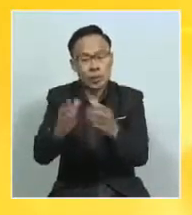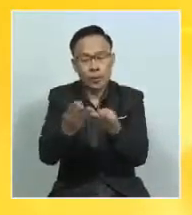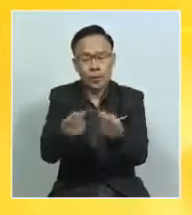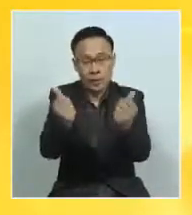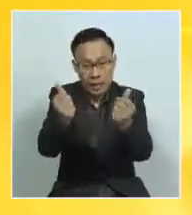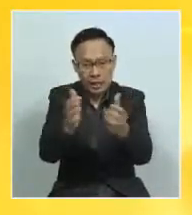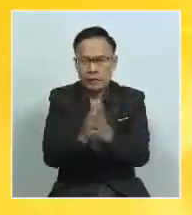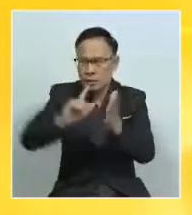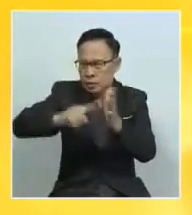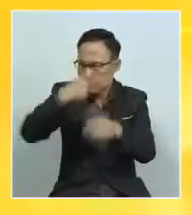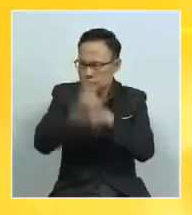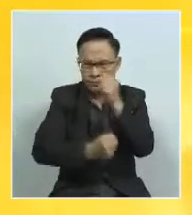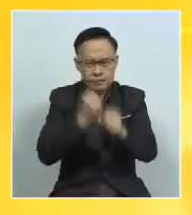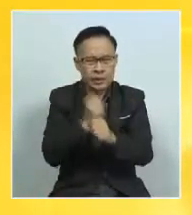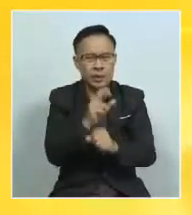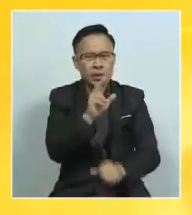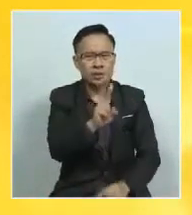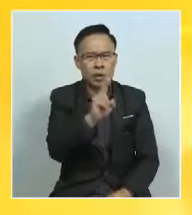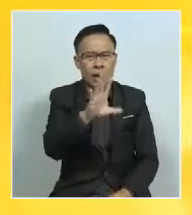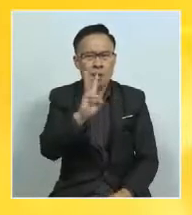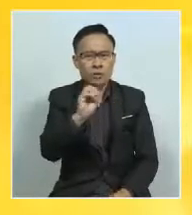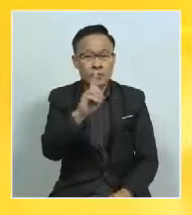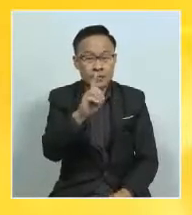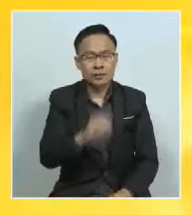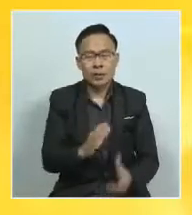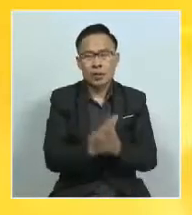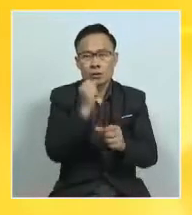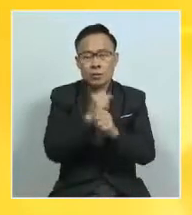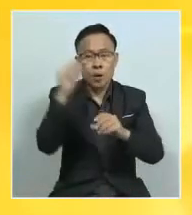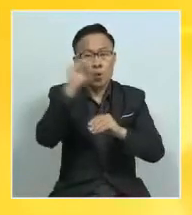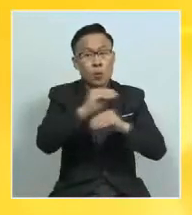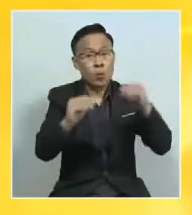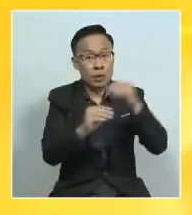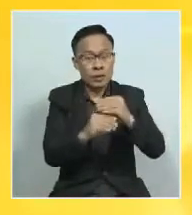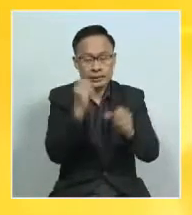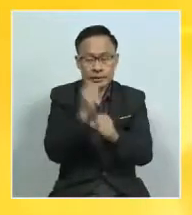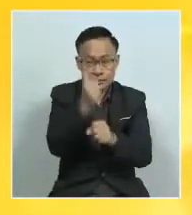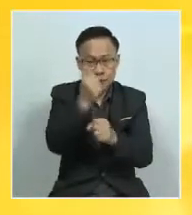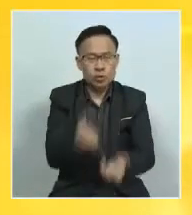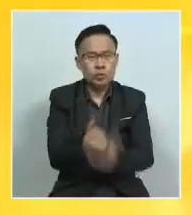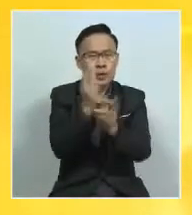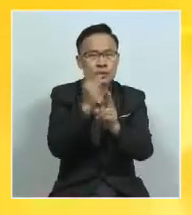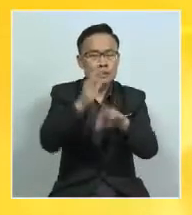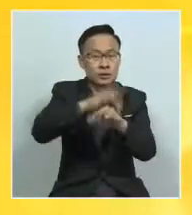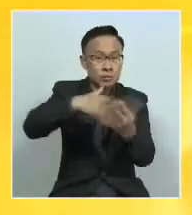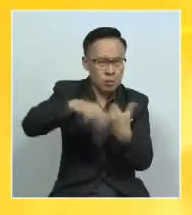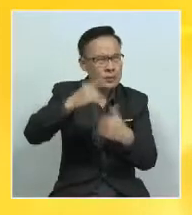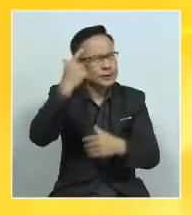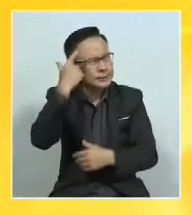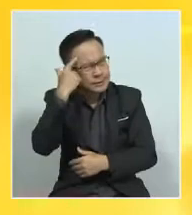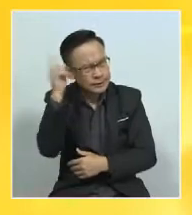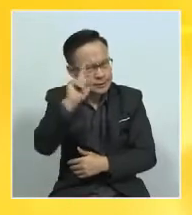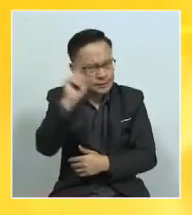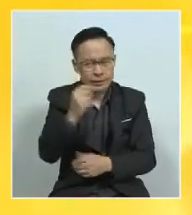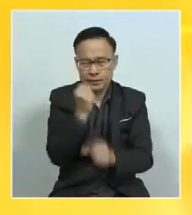ดภัยสิ่งแวดล้อมหน่วยงานที่เกี่ยวข้องเขาก็ไปหามาตรการทางการเงินการคลังเนาะว่าจะให้ผู้ประกอบการประชาชนที่สามารถลดการ